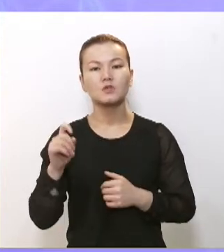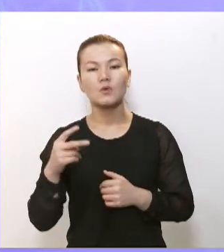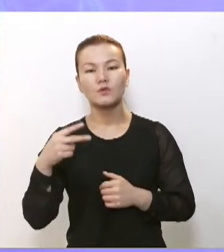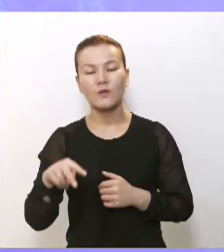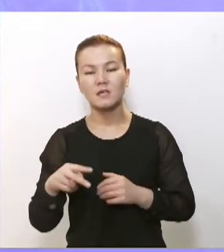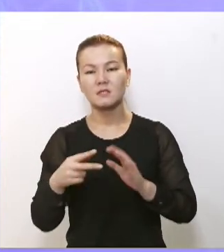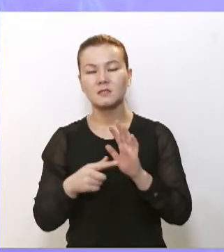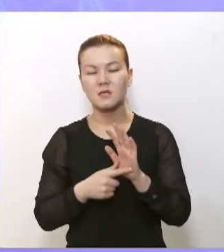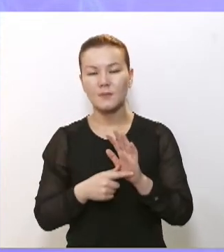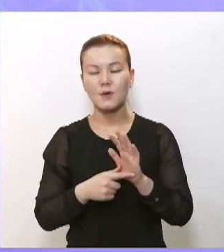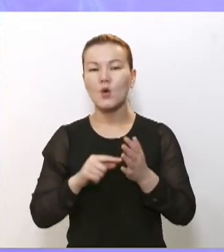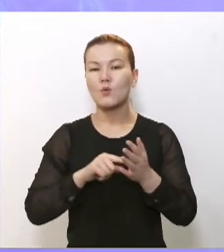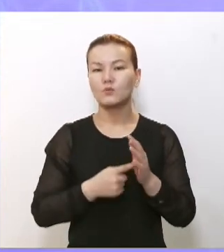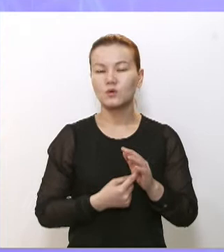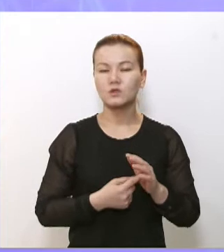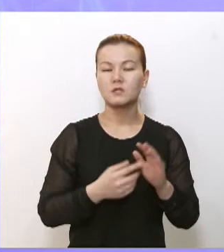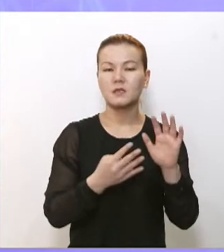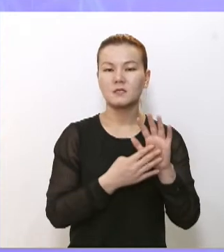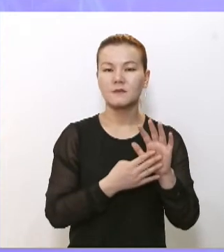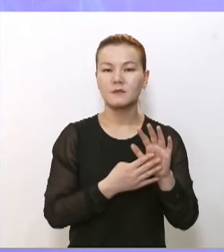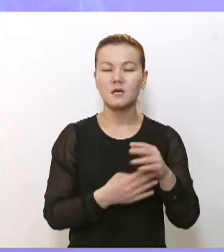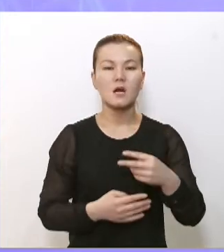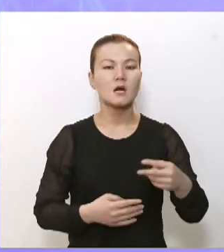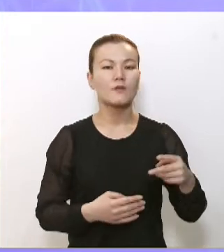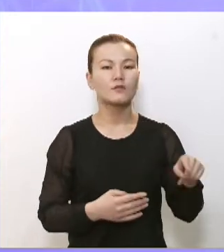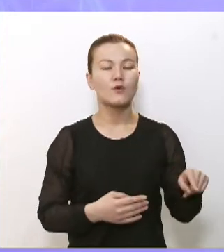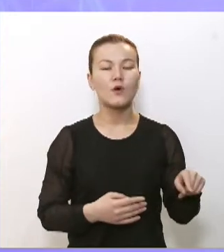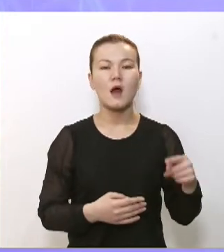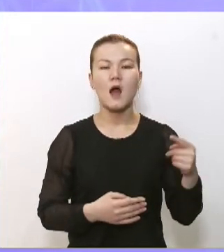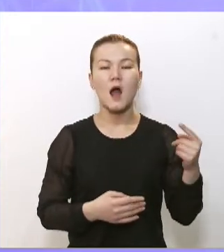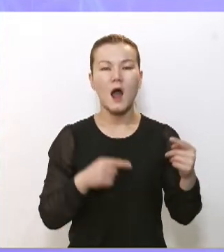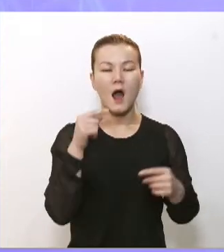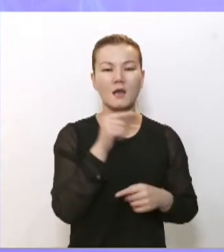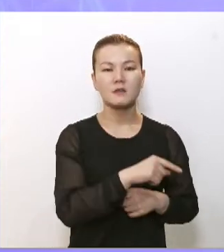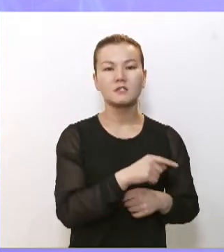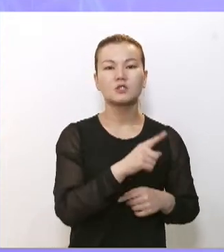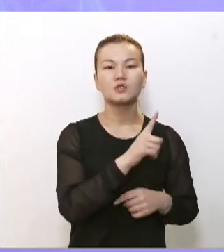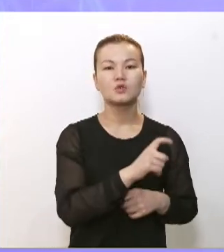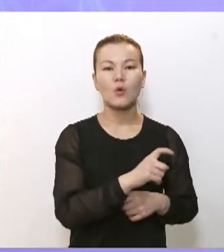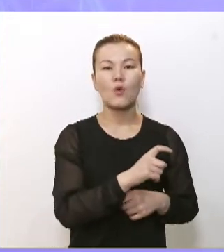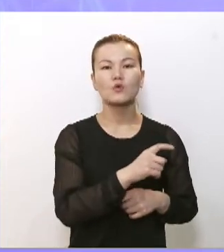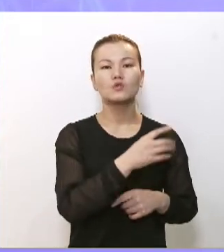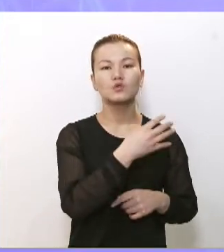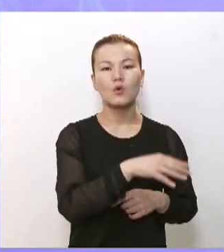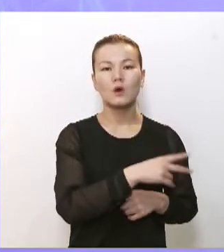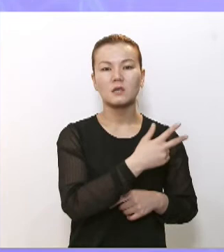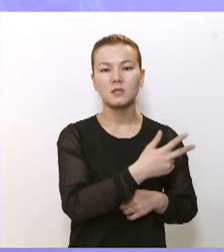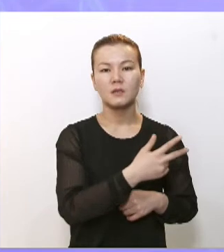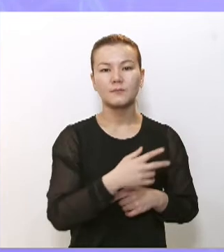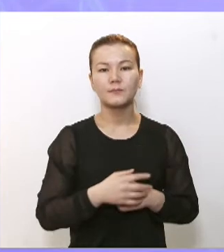127 умножить на 9 равно 1 1143